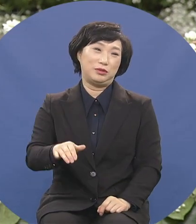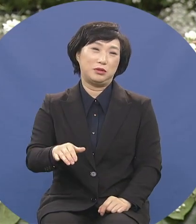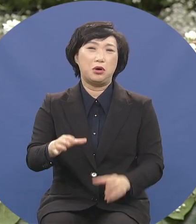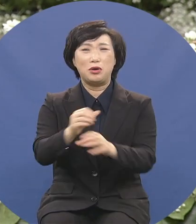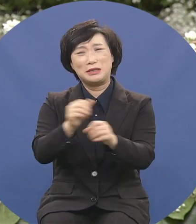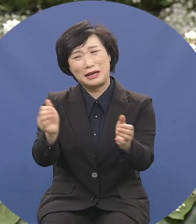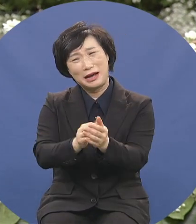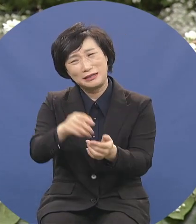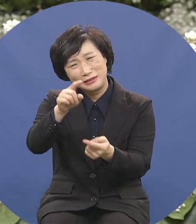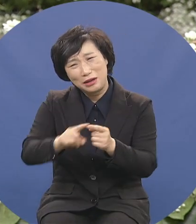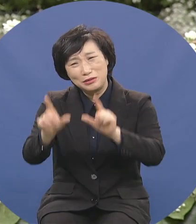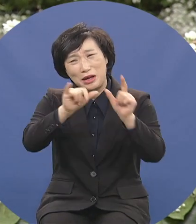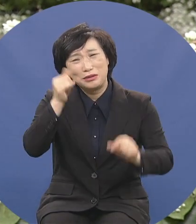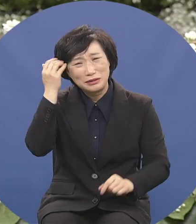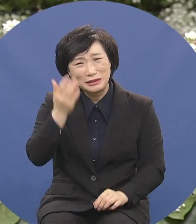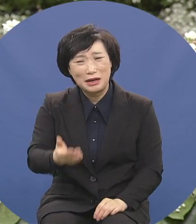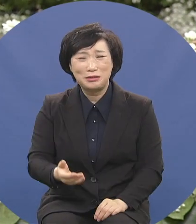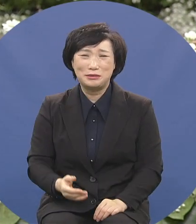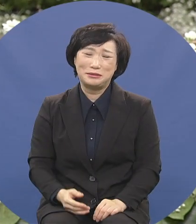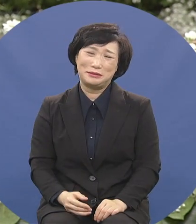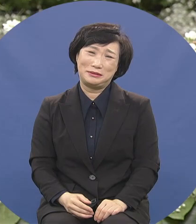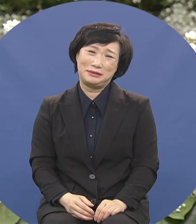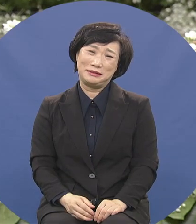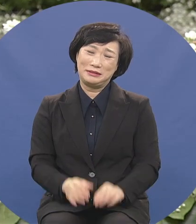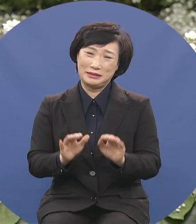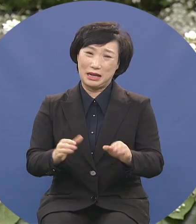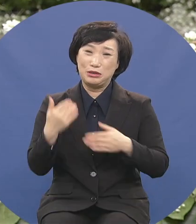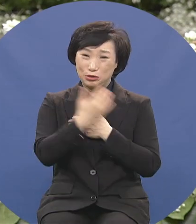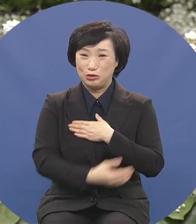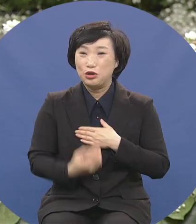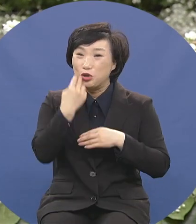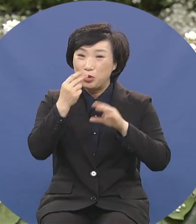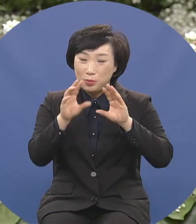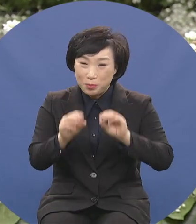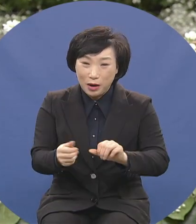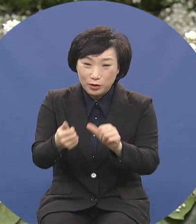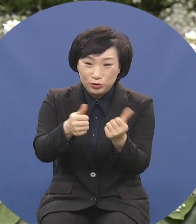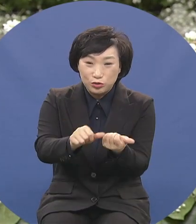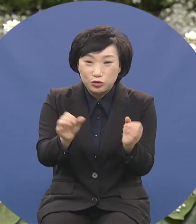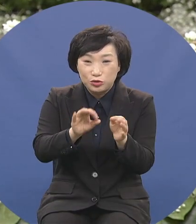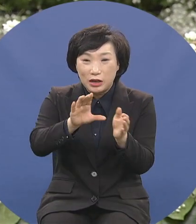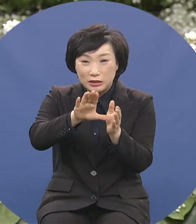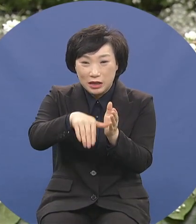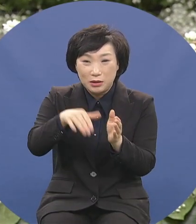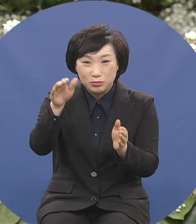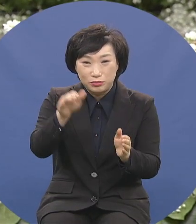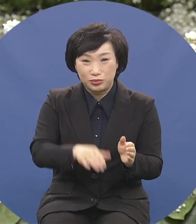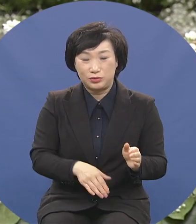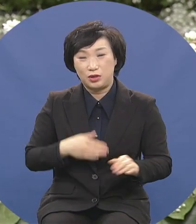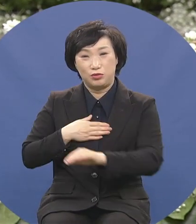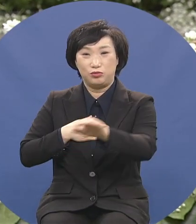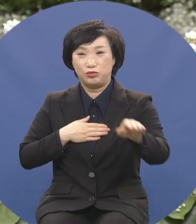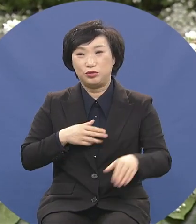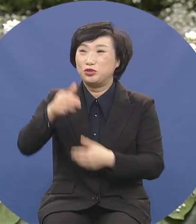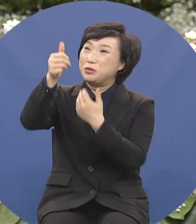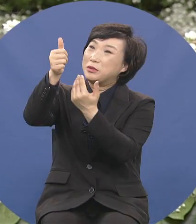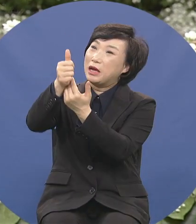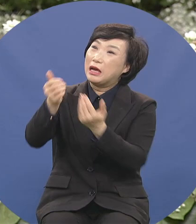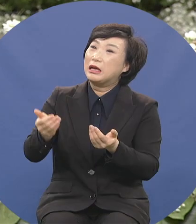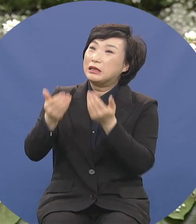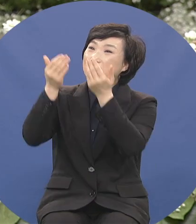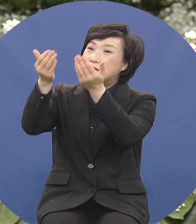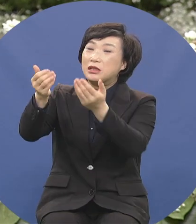언제까지 그렇게 살 것이냐? 육신이 끝나는 그 순간부터 주 앞에